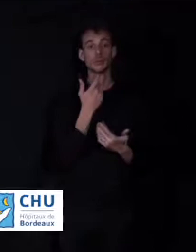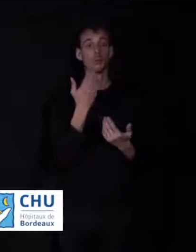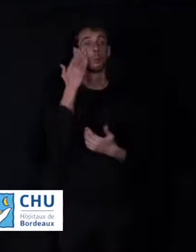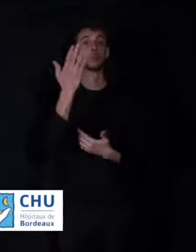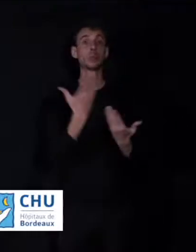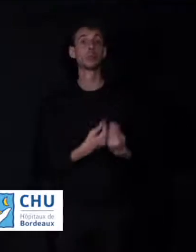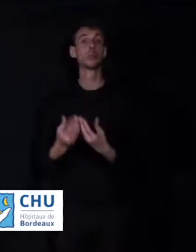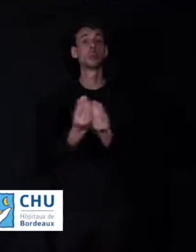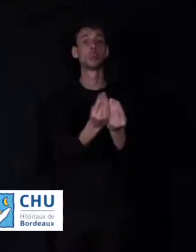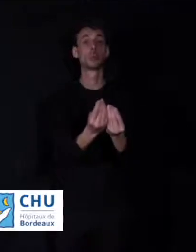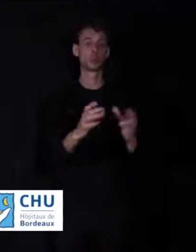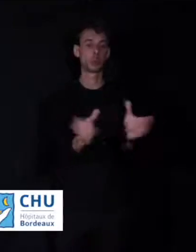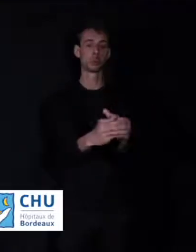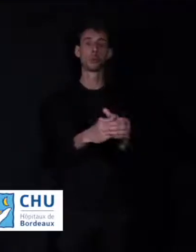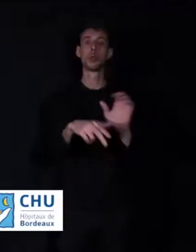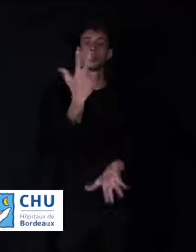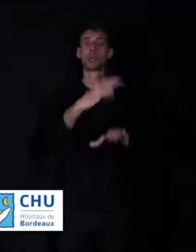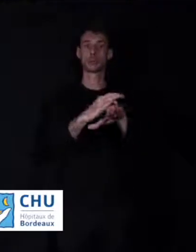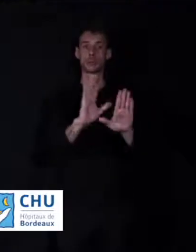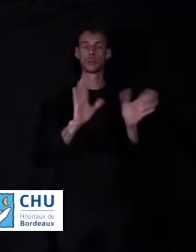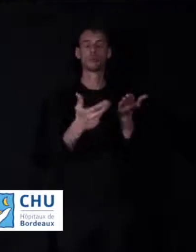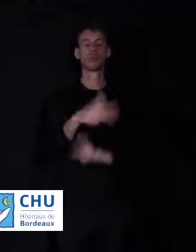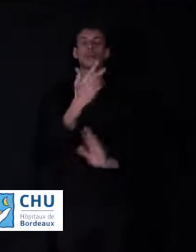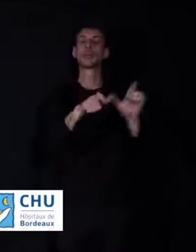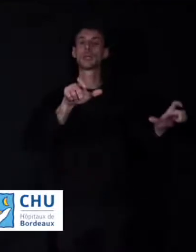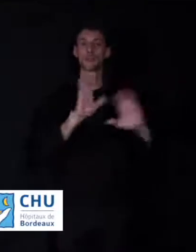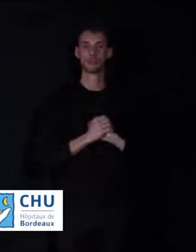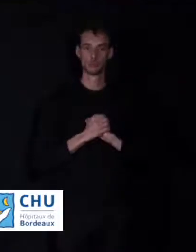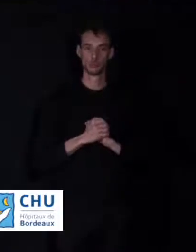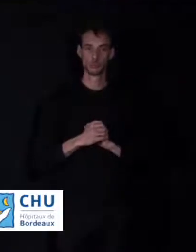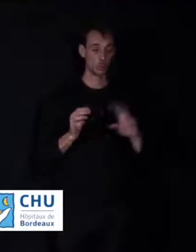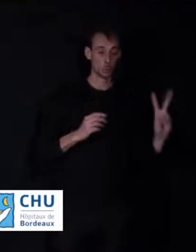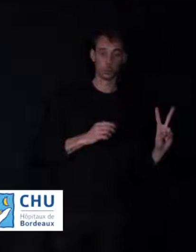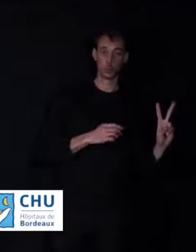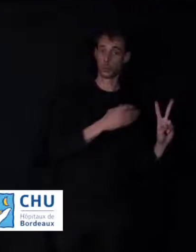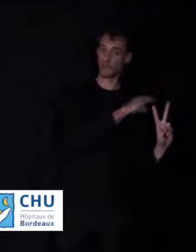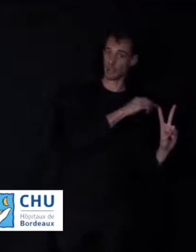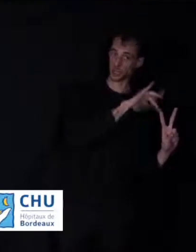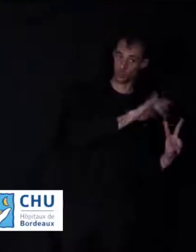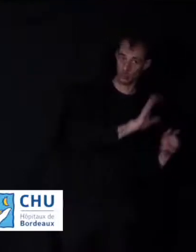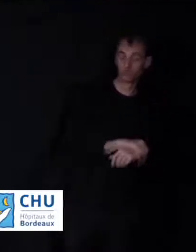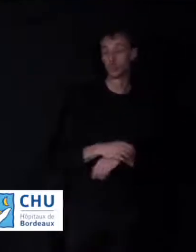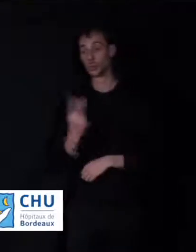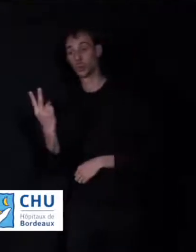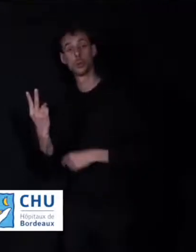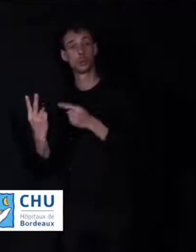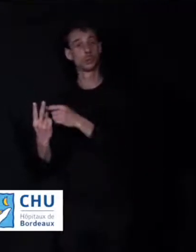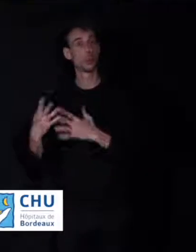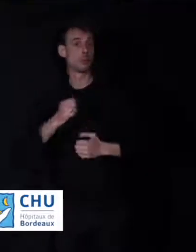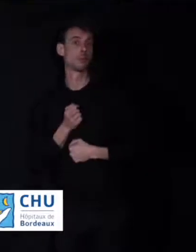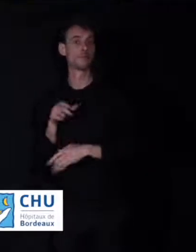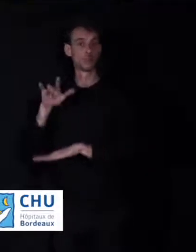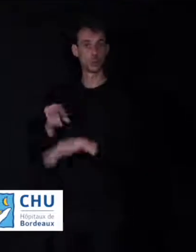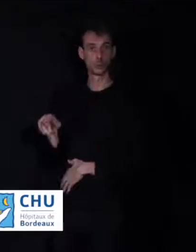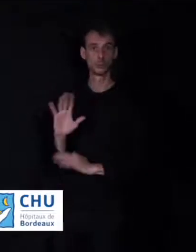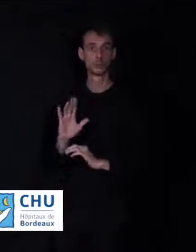personnes, si on a 2 vaccinés, 2 infectés, on considère que les 2 infectés vont contaminer x3 à x4.